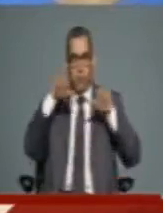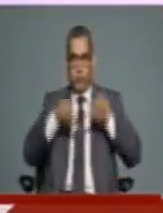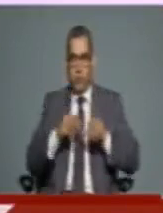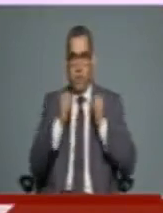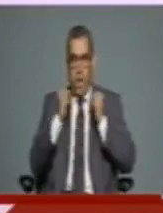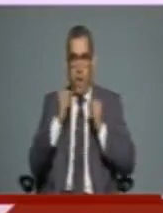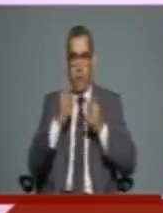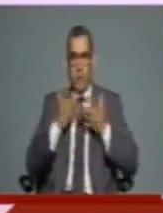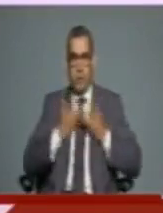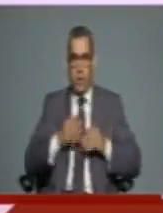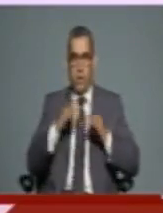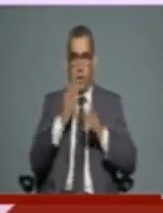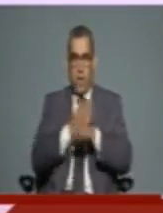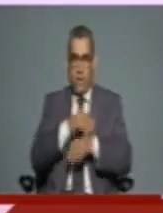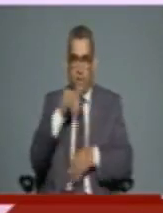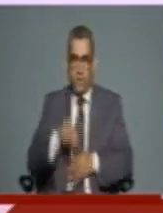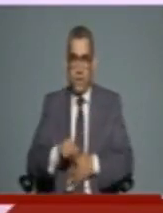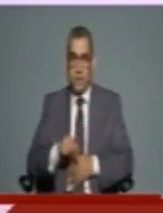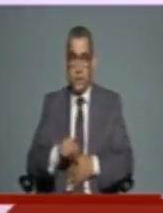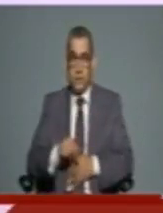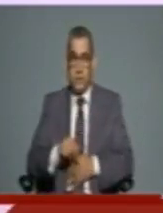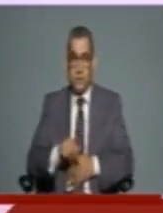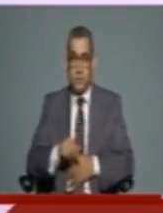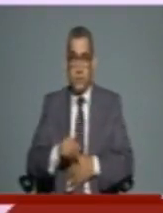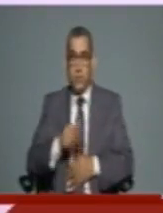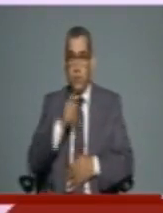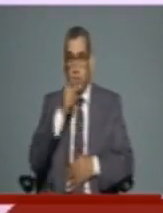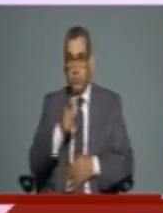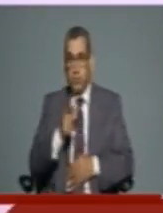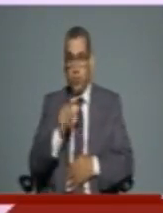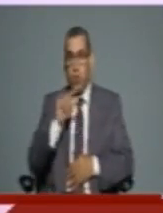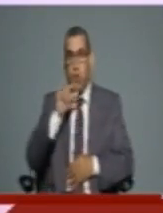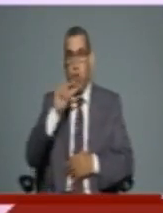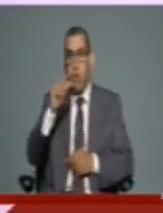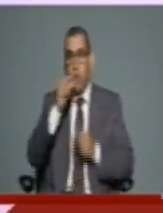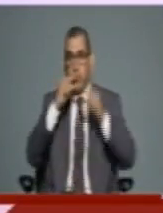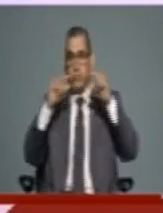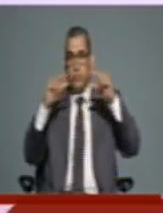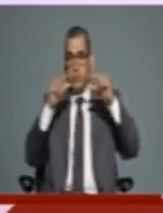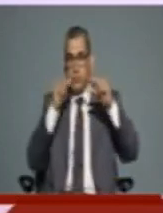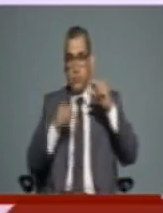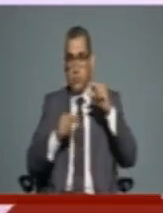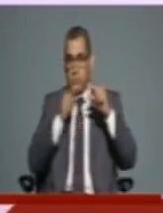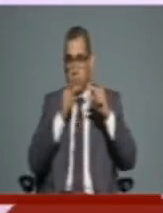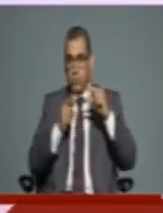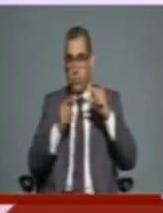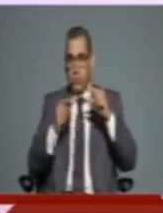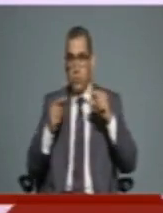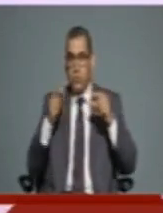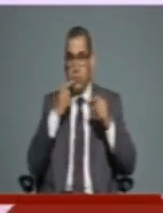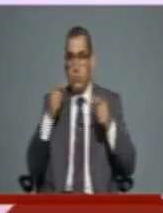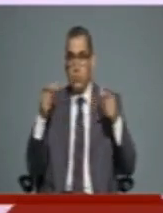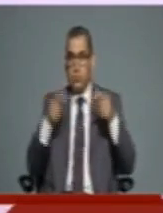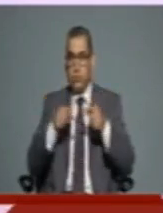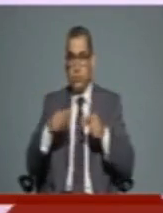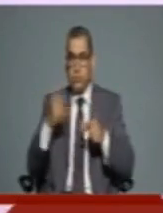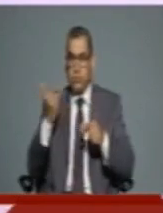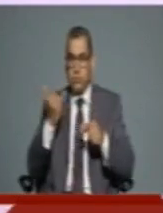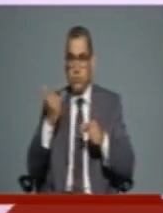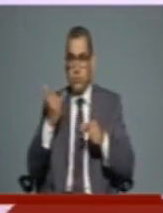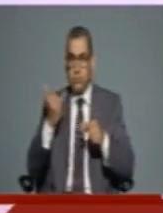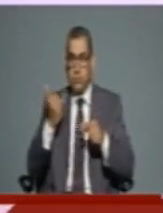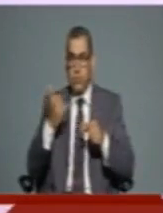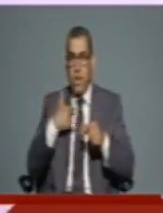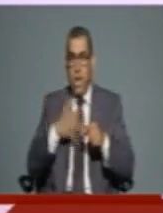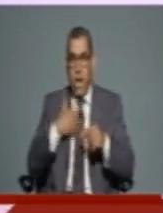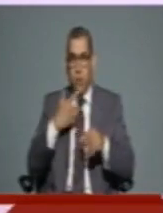هذا البلد. هقول بس جملة تانية في هذا المقام، أريد أن